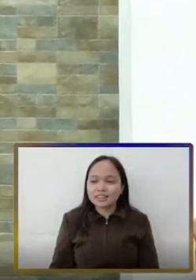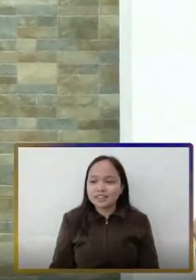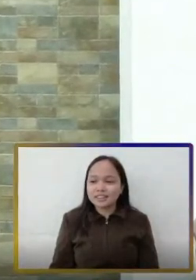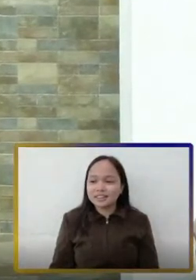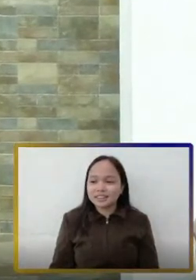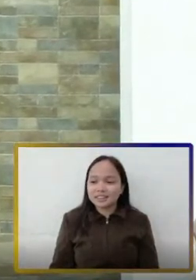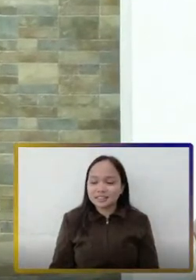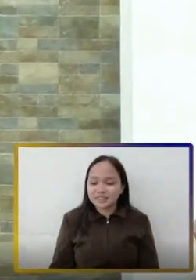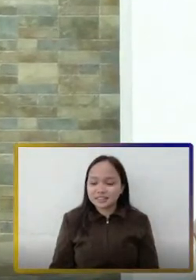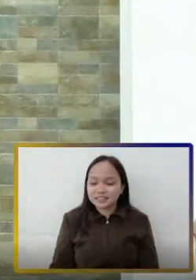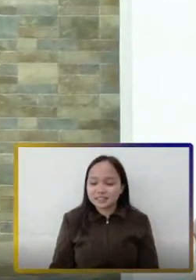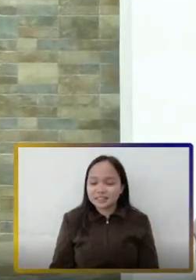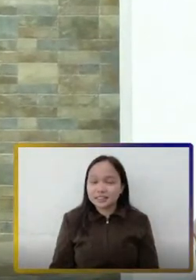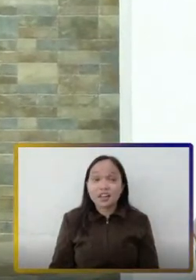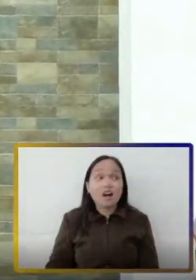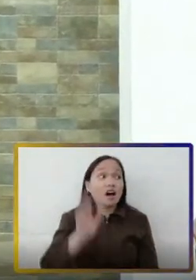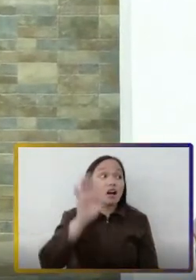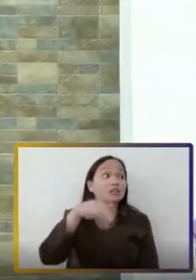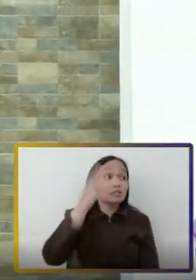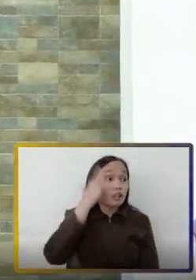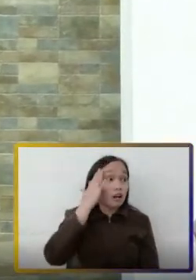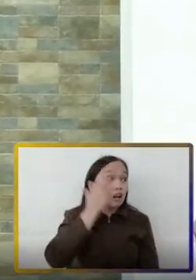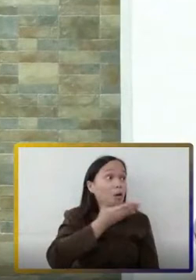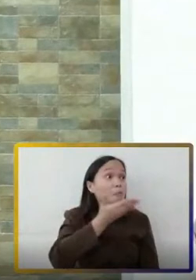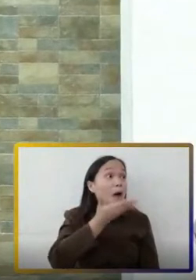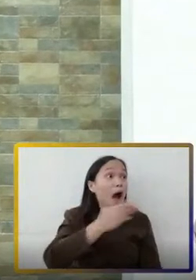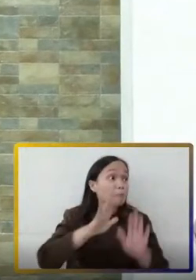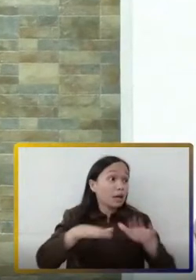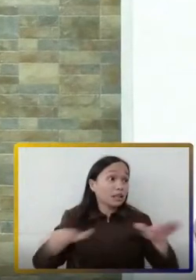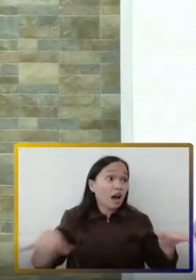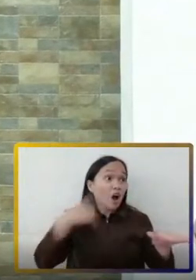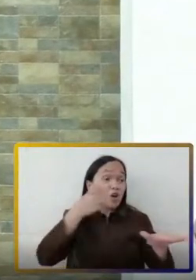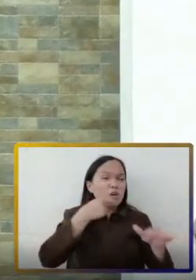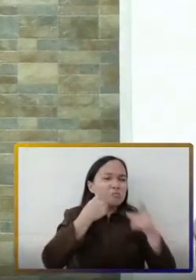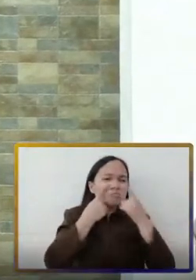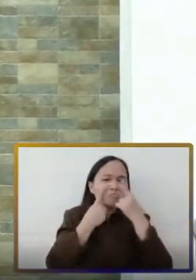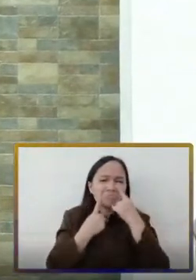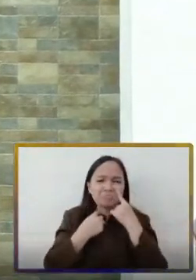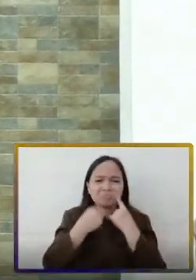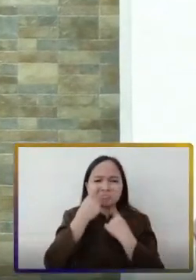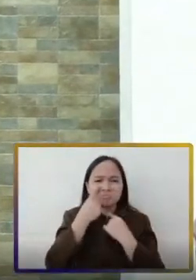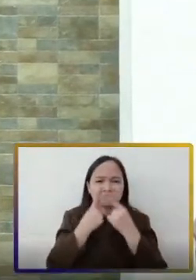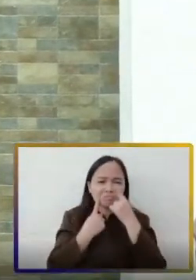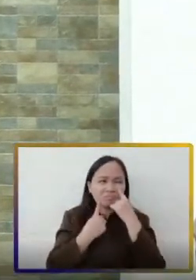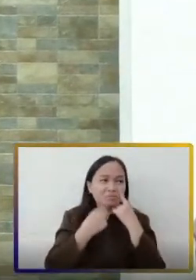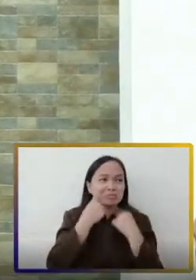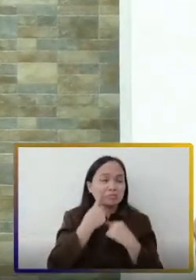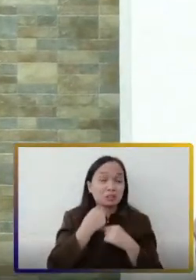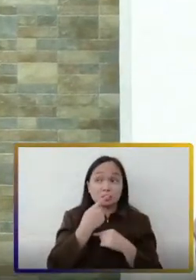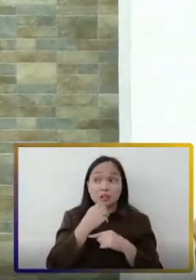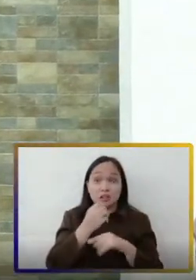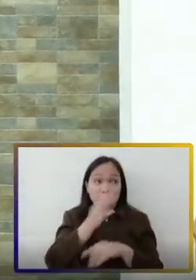Kapatid, yung mga bata na umiiyak, bigla na lang, listen, mga